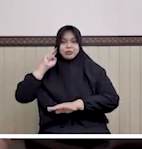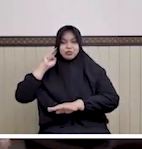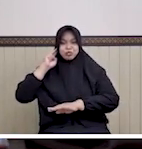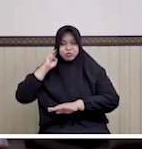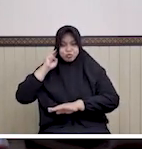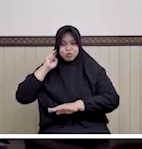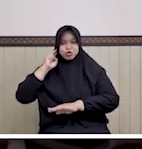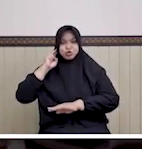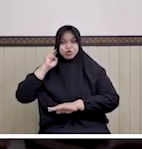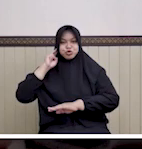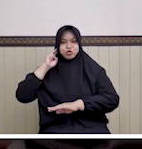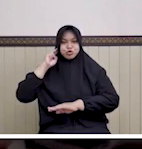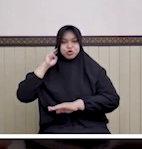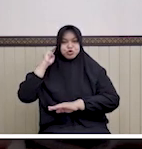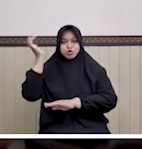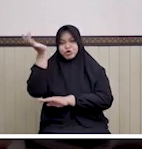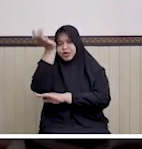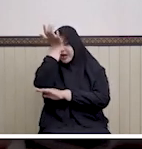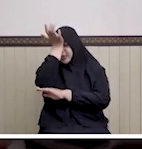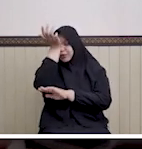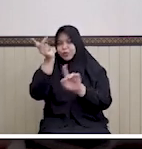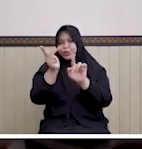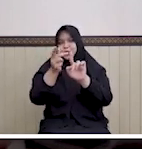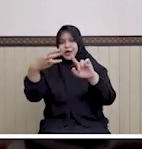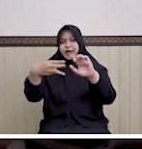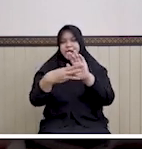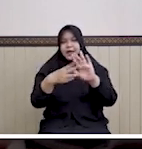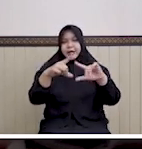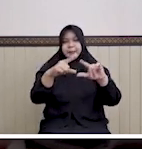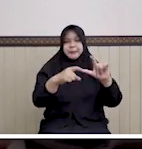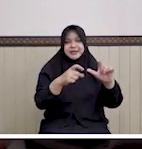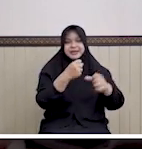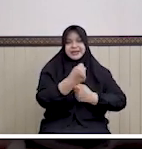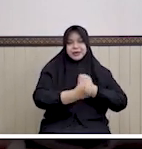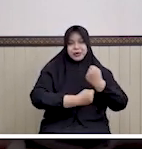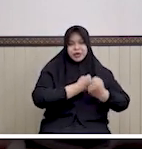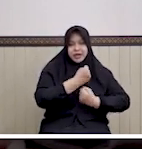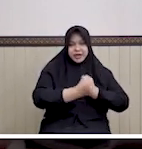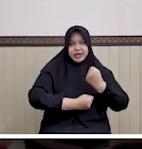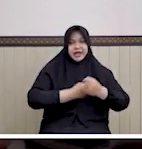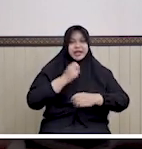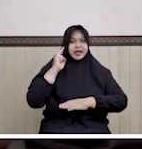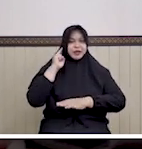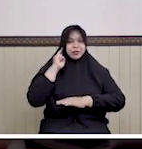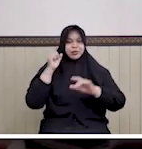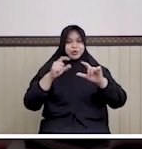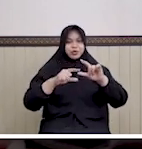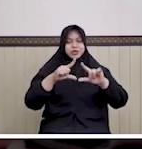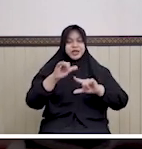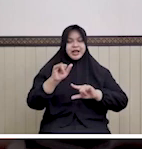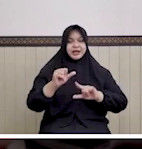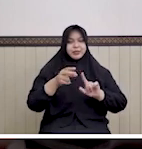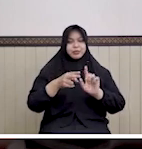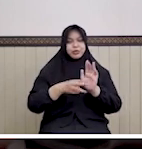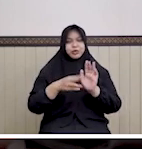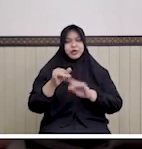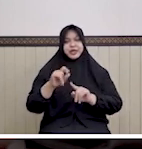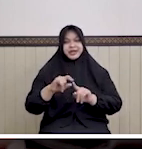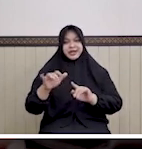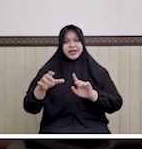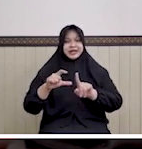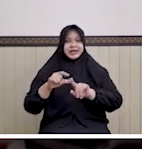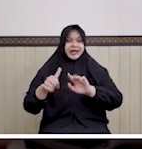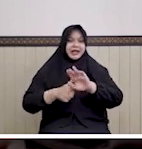jika edema dan ketua pelaksananya adalah ibu Doctors arimurti beliau adalah Dekan Fakultas Hukum UGM